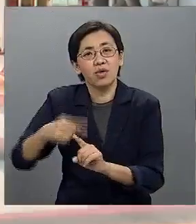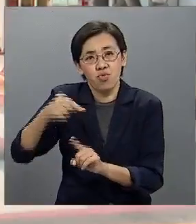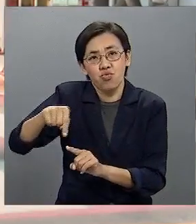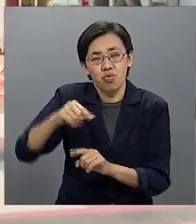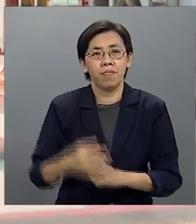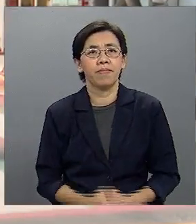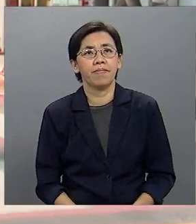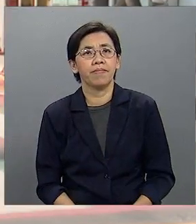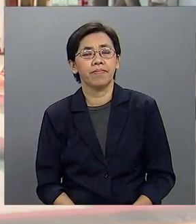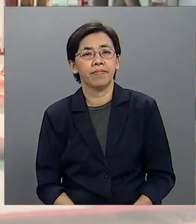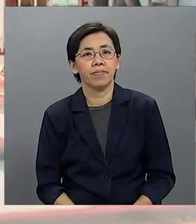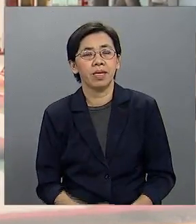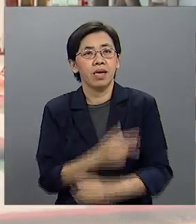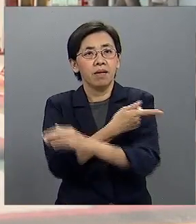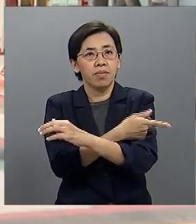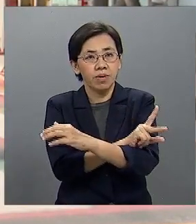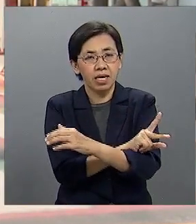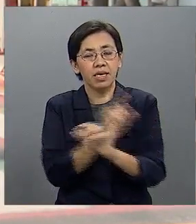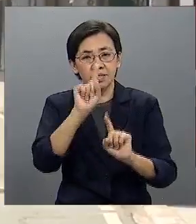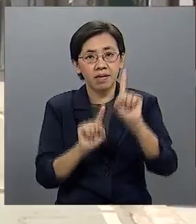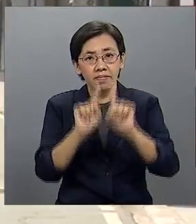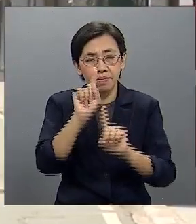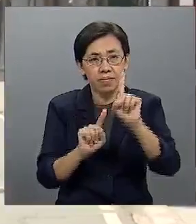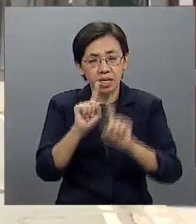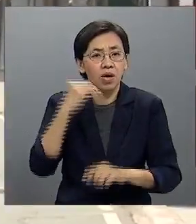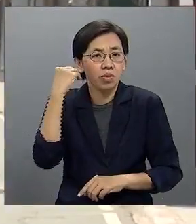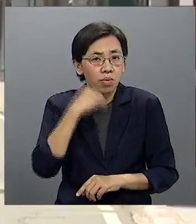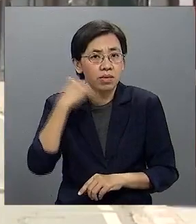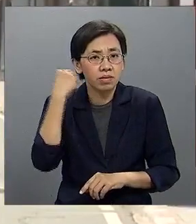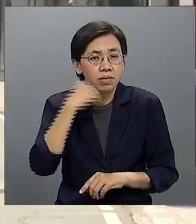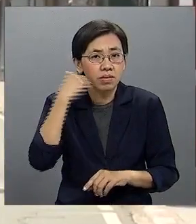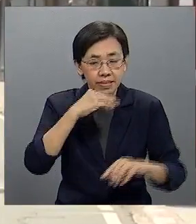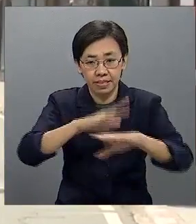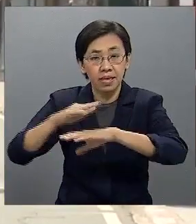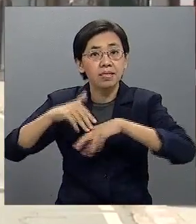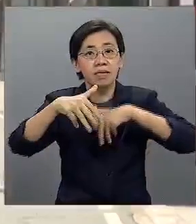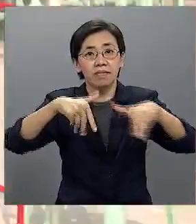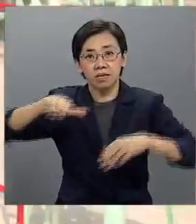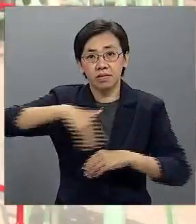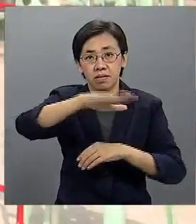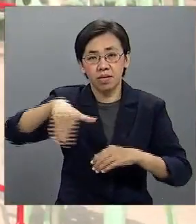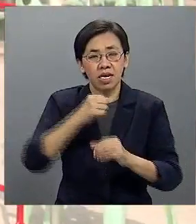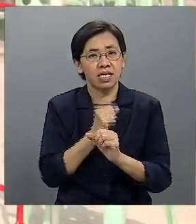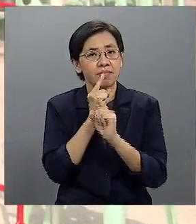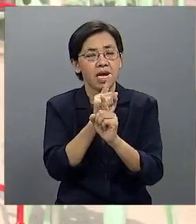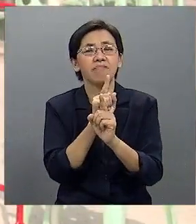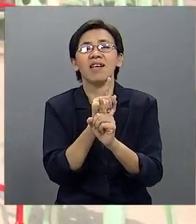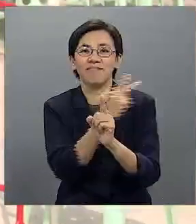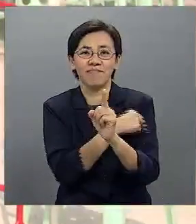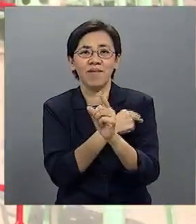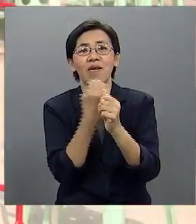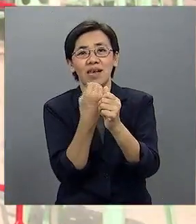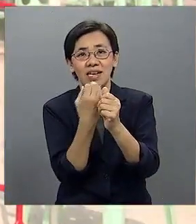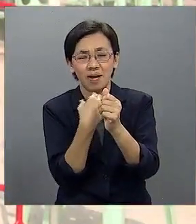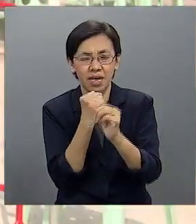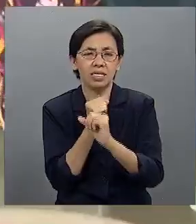างจังหวัดจะต้องมีการประเมินสถานการณ์เป็นรายวันแล้วก็เน้นย้ำกับประชาชนทุกคนค่ะให้ปฏิบัติตามคำแนะนำของสาธารณสุขในการป้องกันตัวเอง